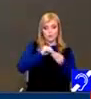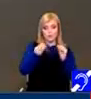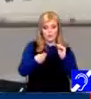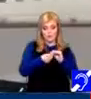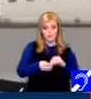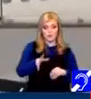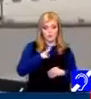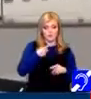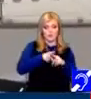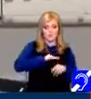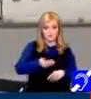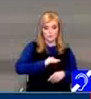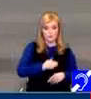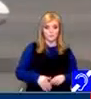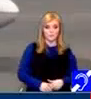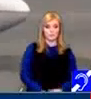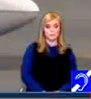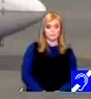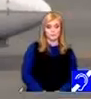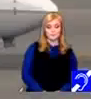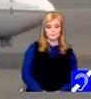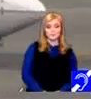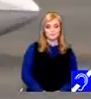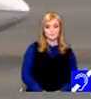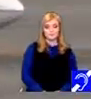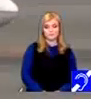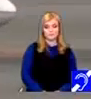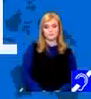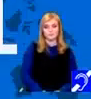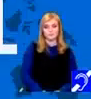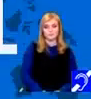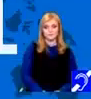aproape 140.000 cu United Airlines.